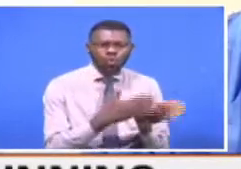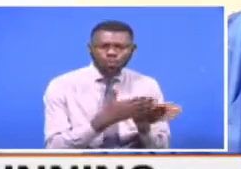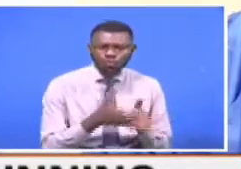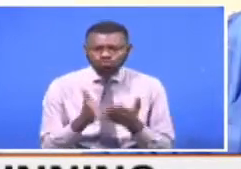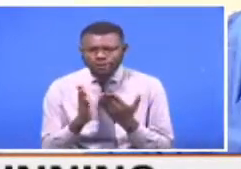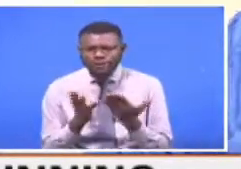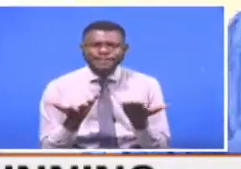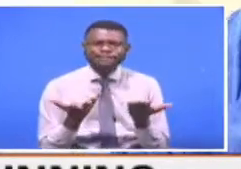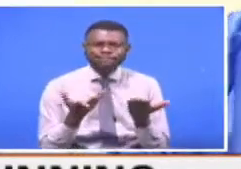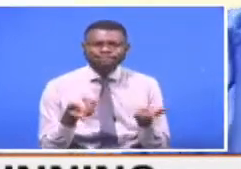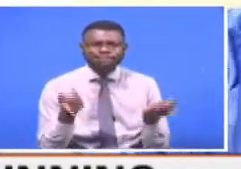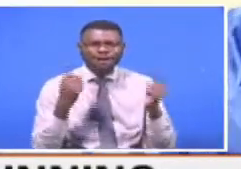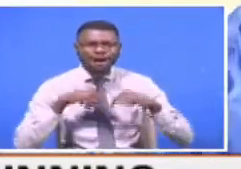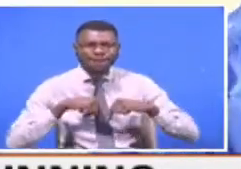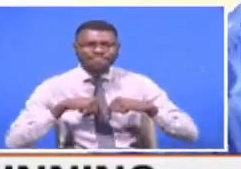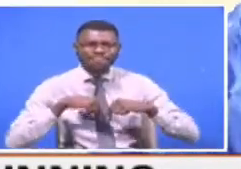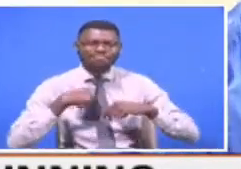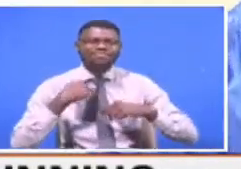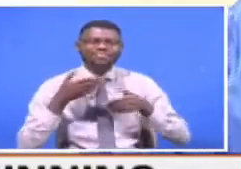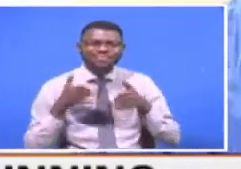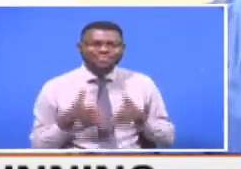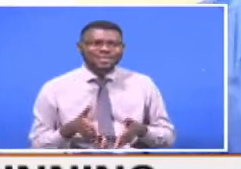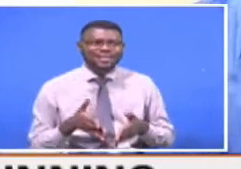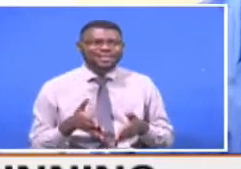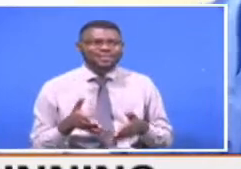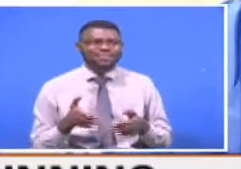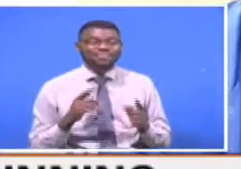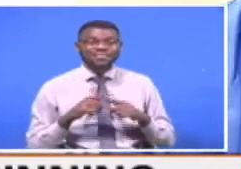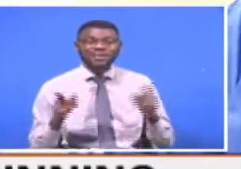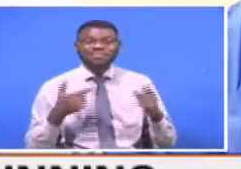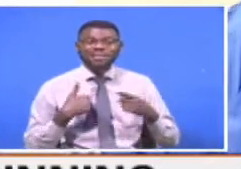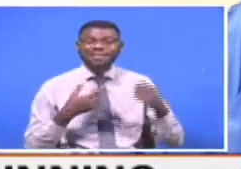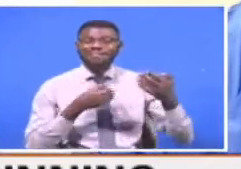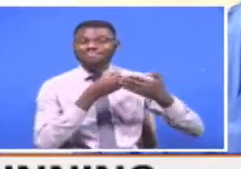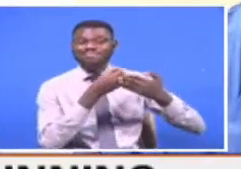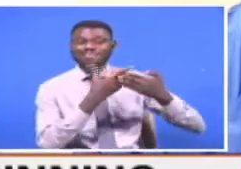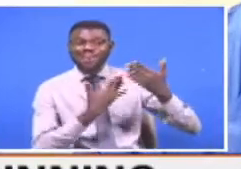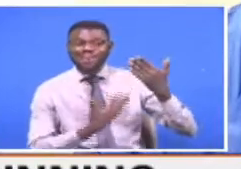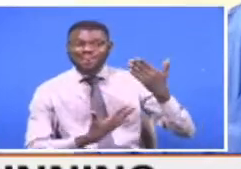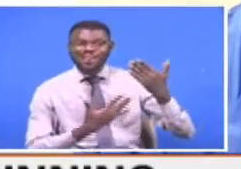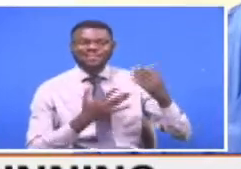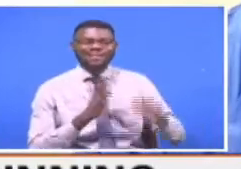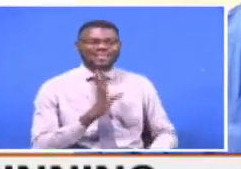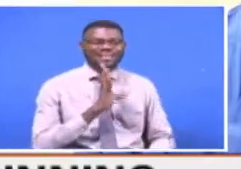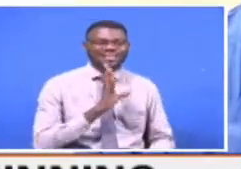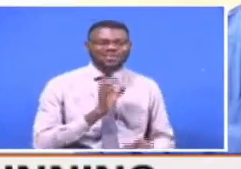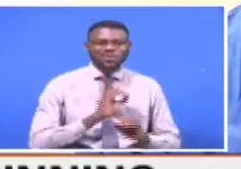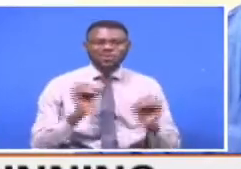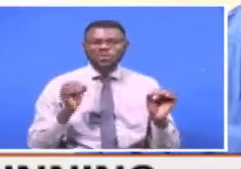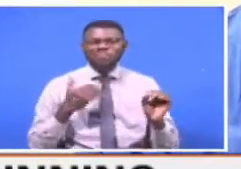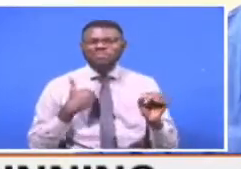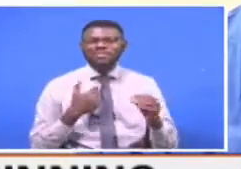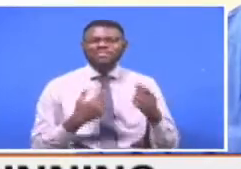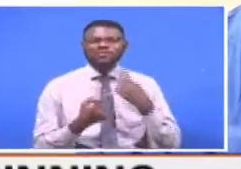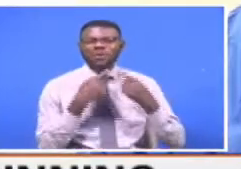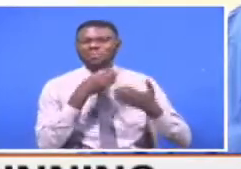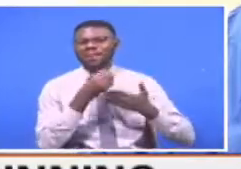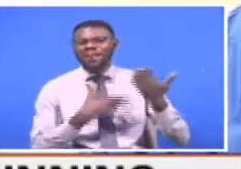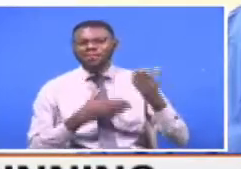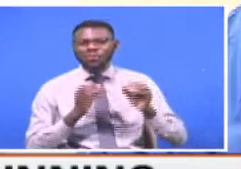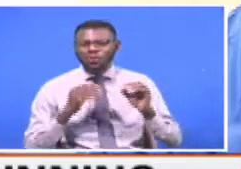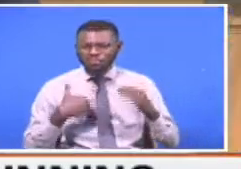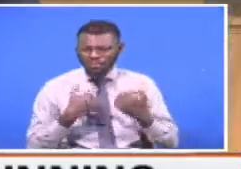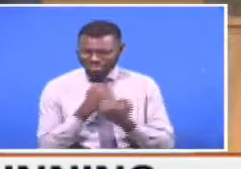kunileta hapa. Sina vitu mingi ya kusema. Mimi sipendaki kusema sana. Nasemeaga ndani